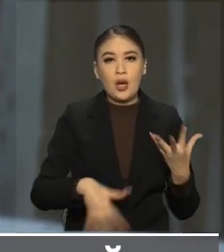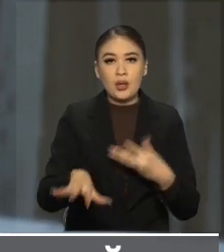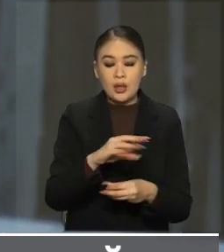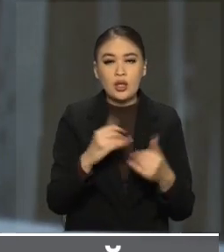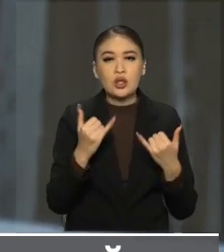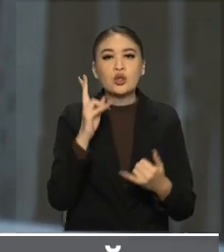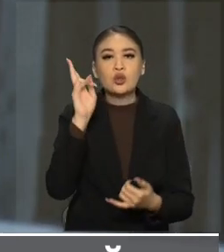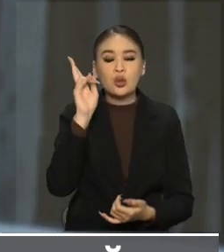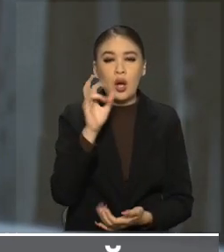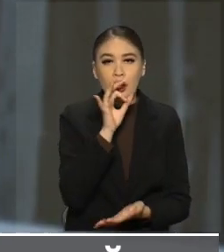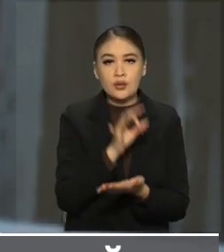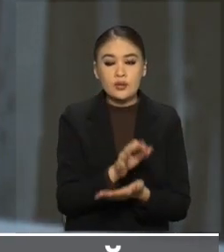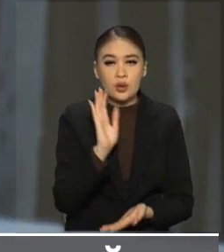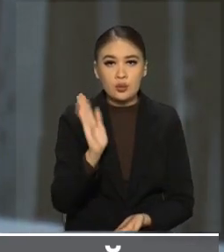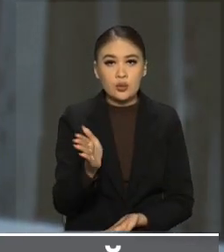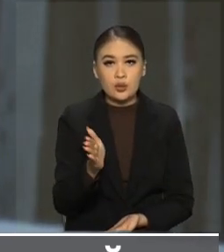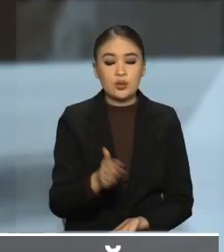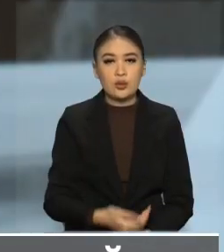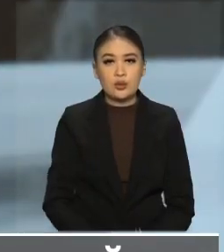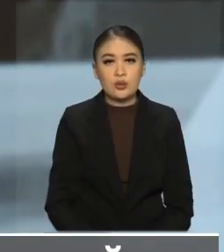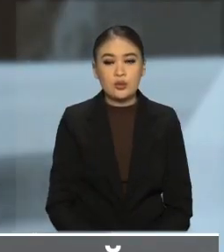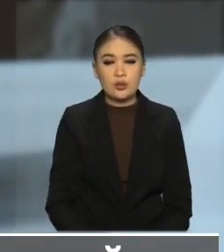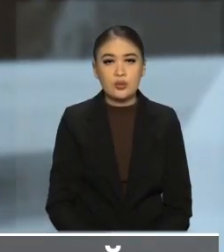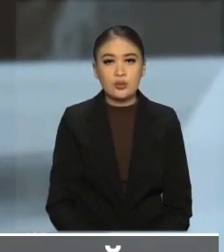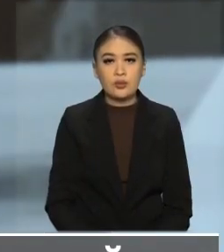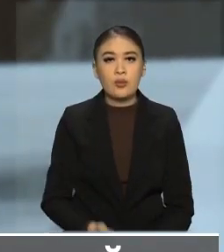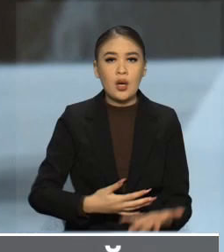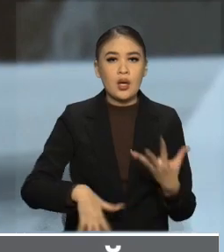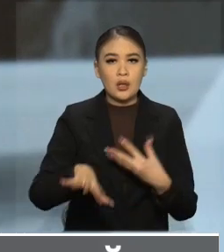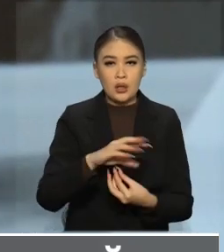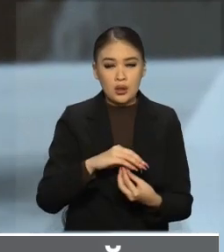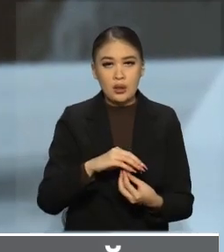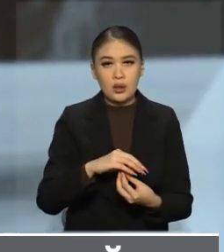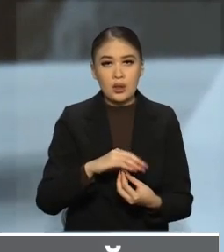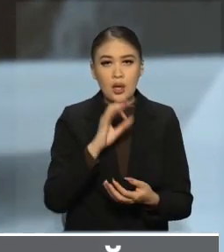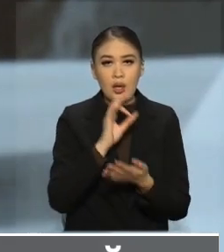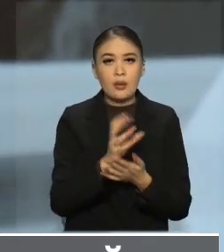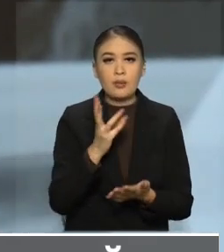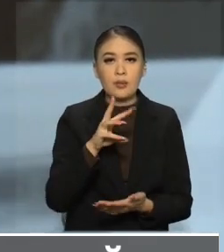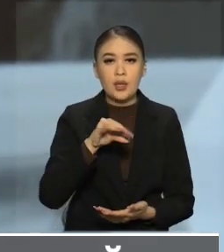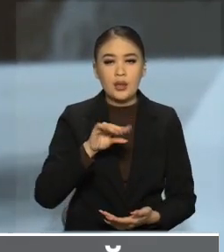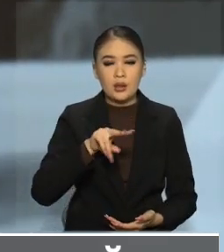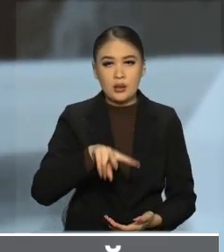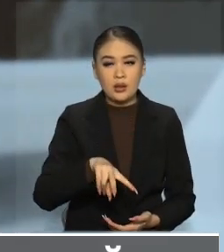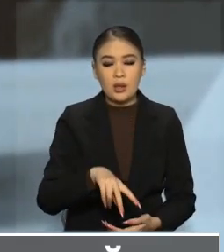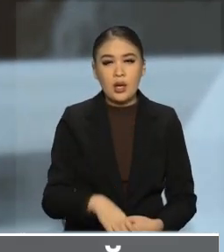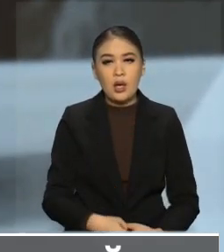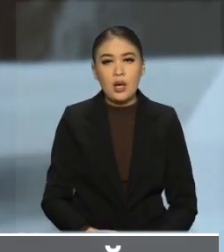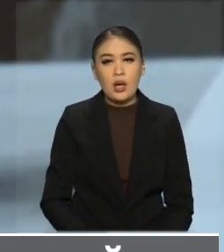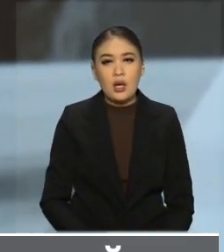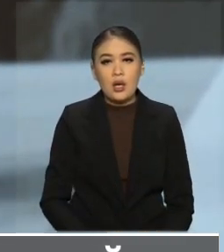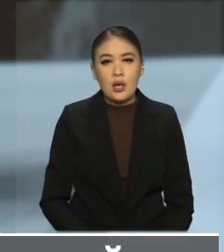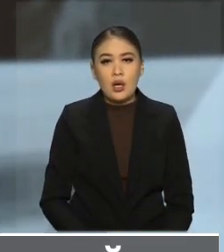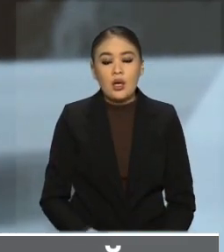қазір кім жауап береді сонда? Осының барлығы үшін негізі метал жауап беру керек. Енді